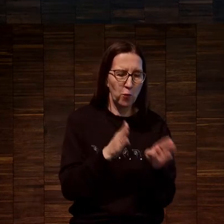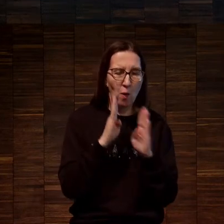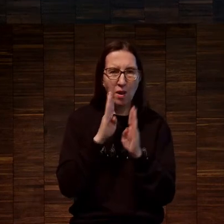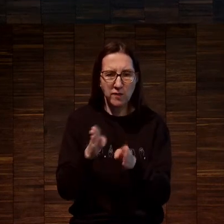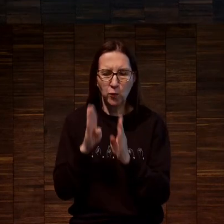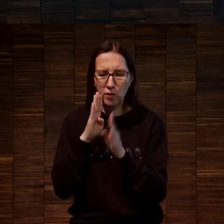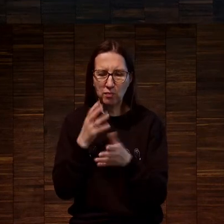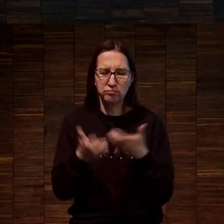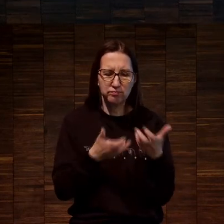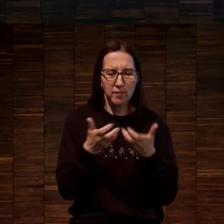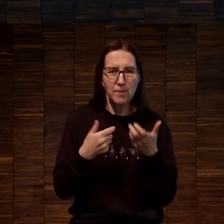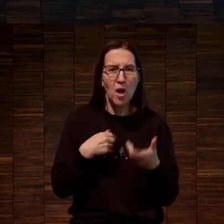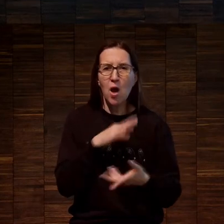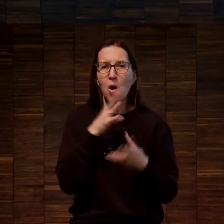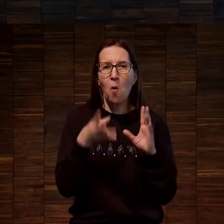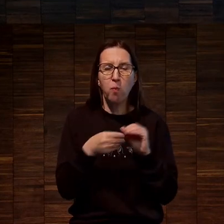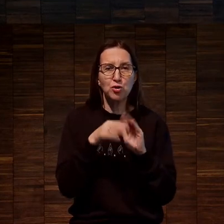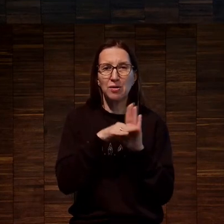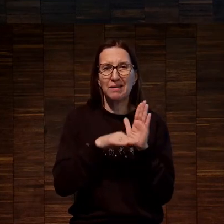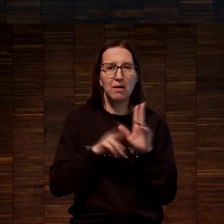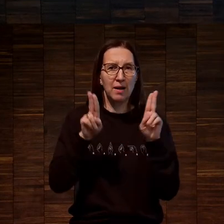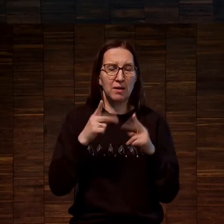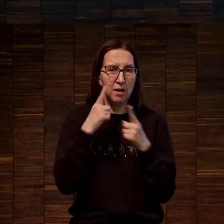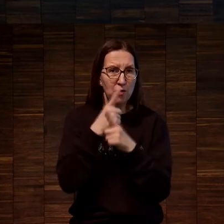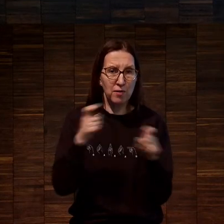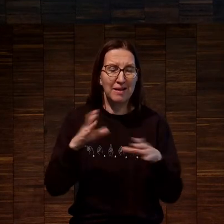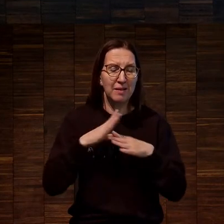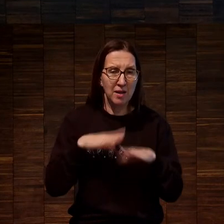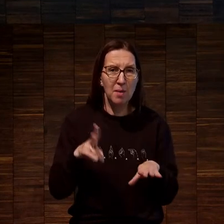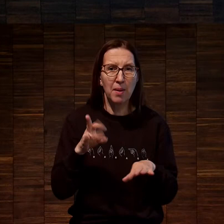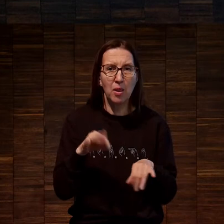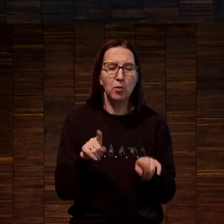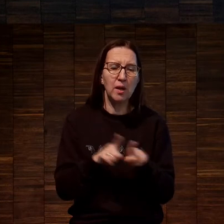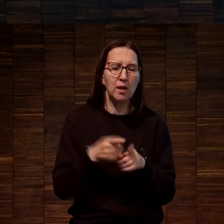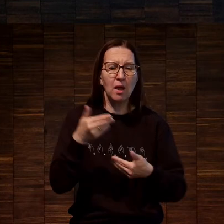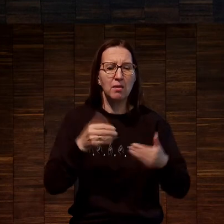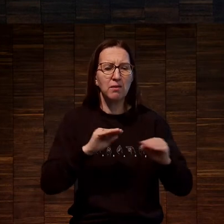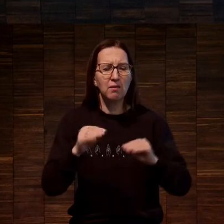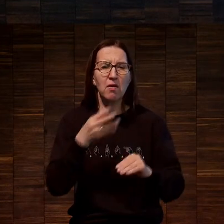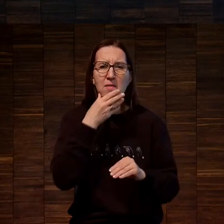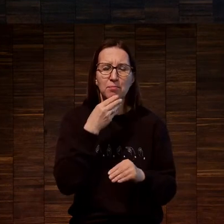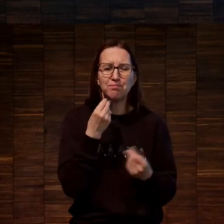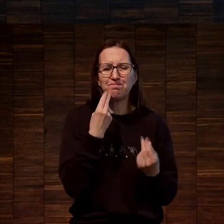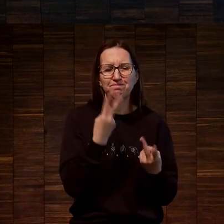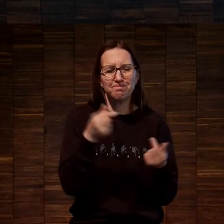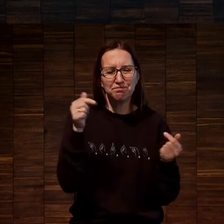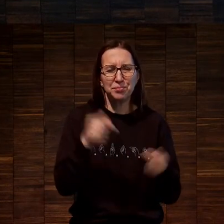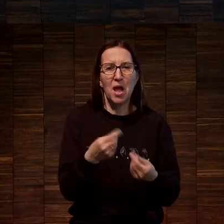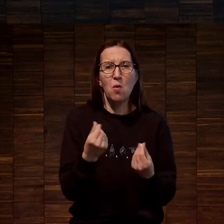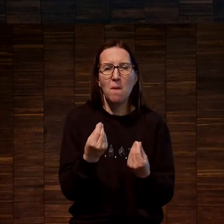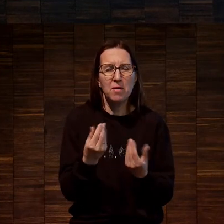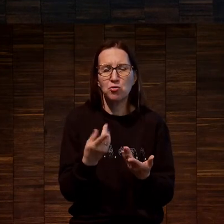Каких-то общих критериев мы не выработали, но откровенно декоративные штуки или коммерческие работы